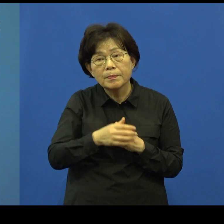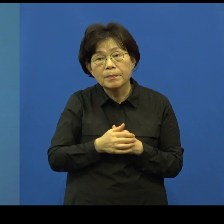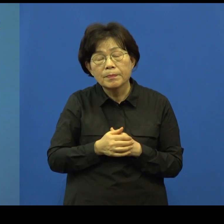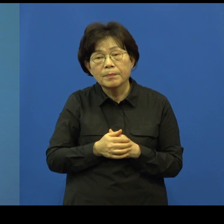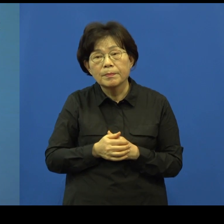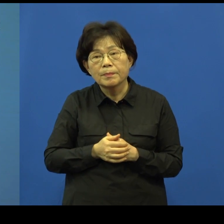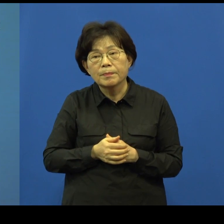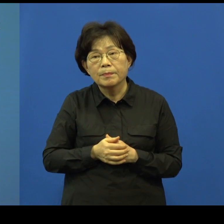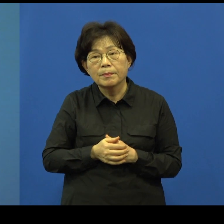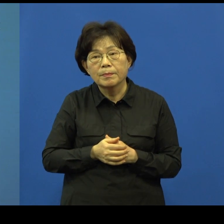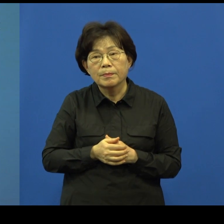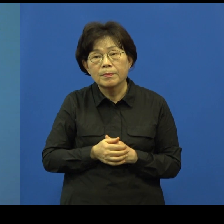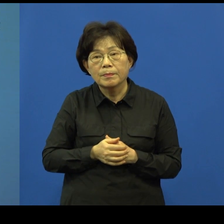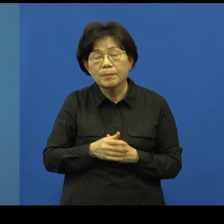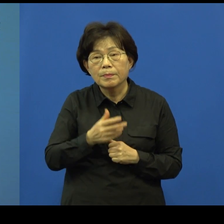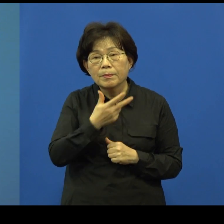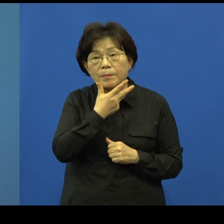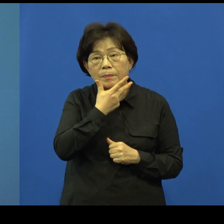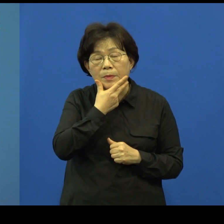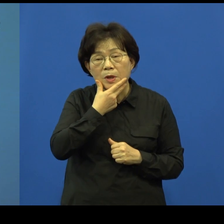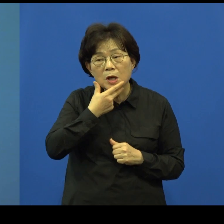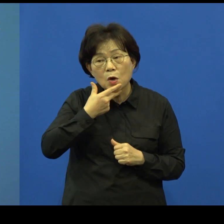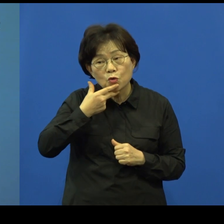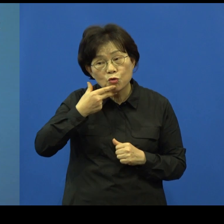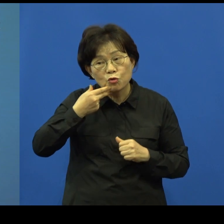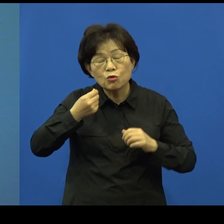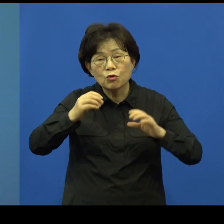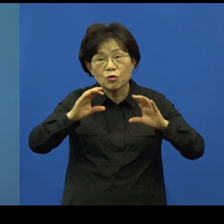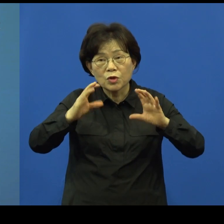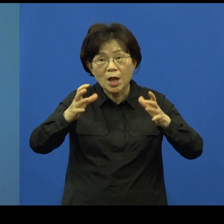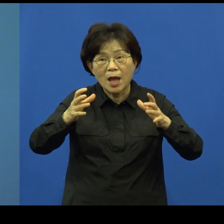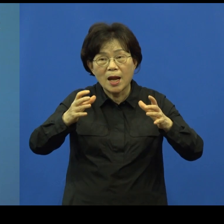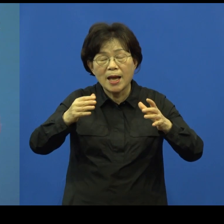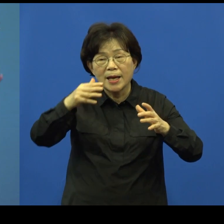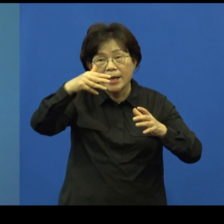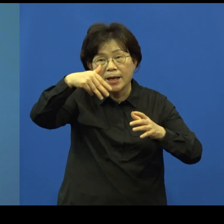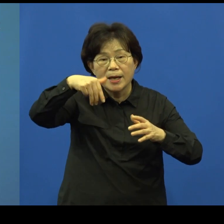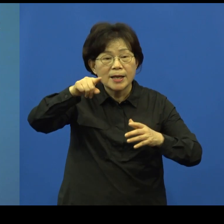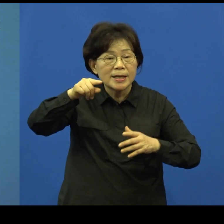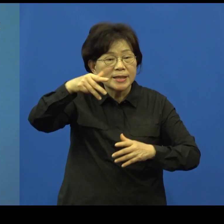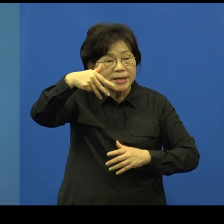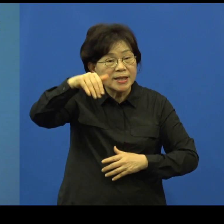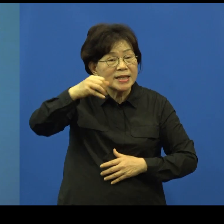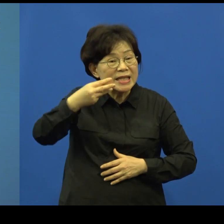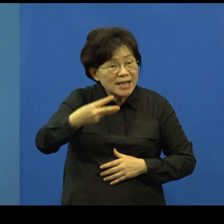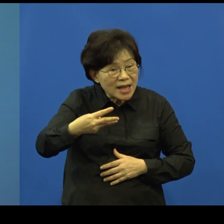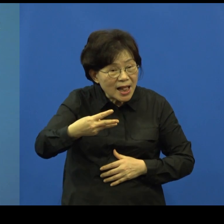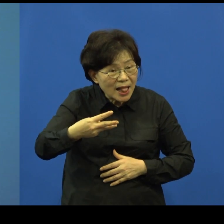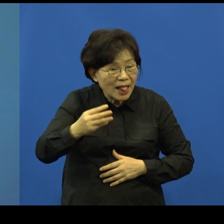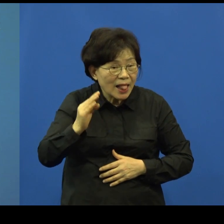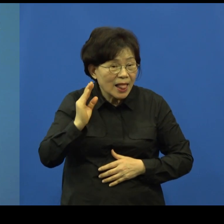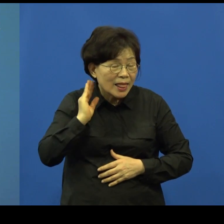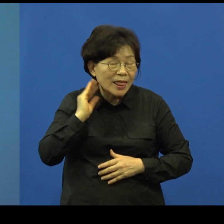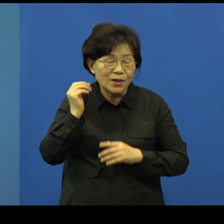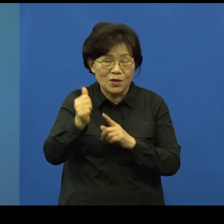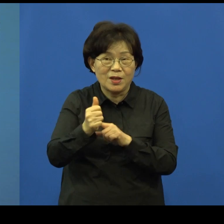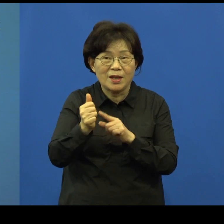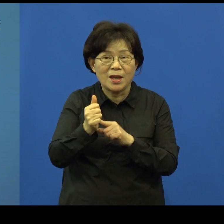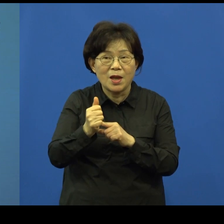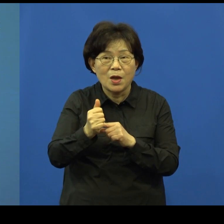누구죠? 유명한 처칠 수상 묘가 있어서 구경했는데 바로